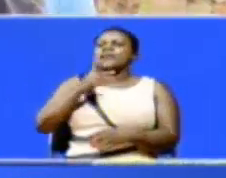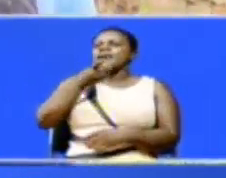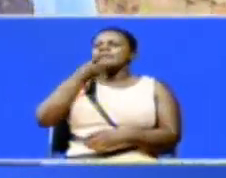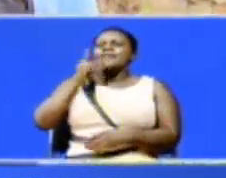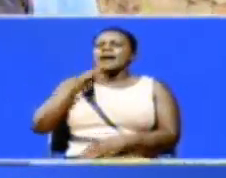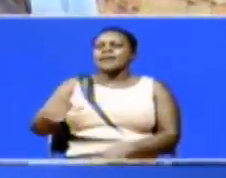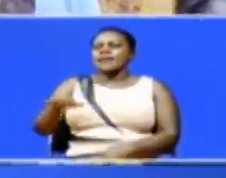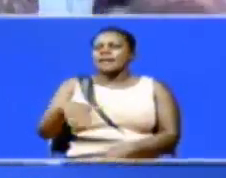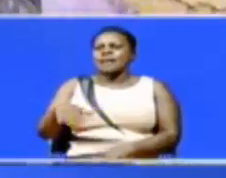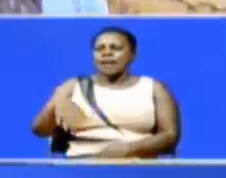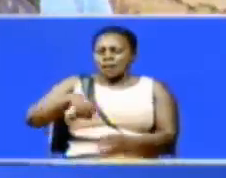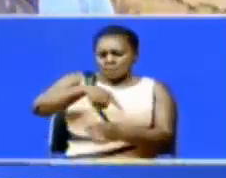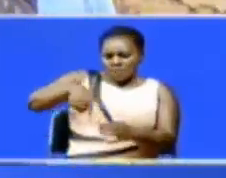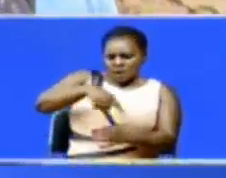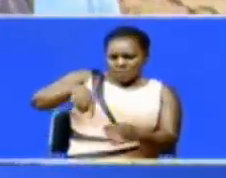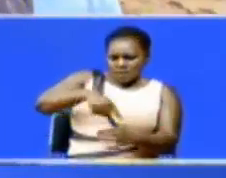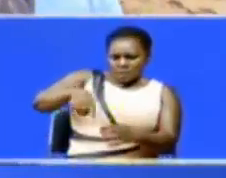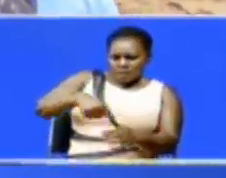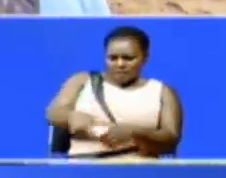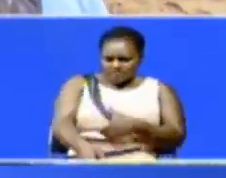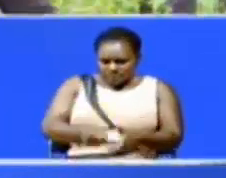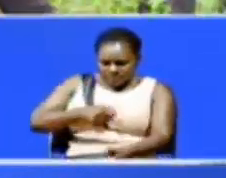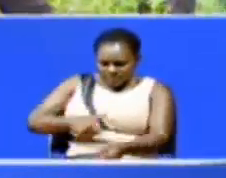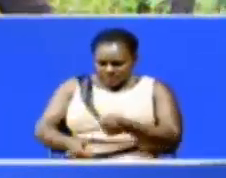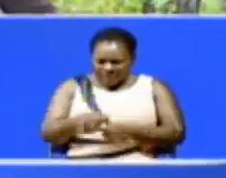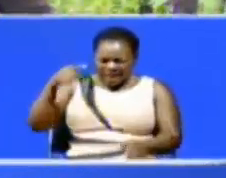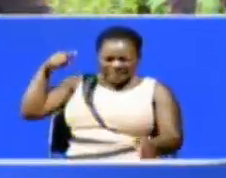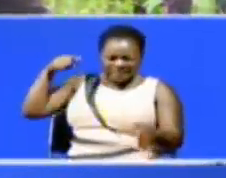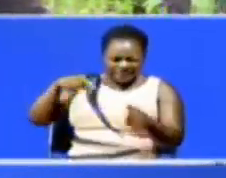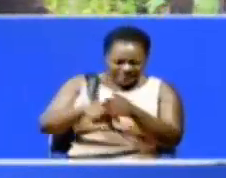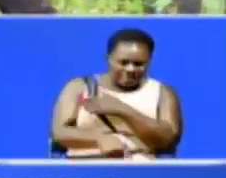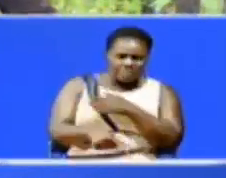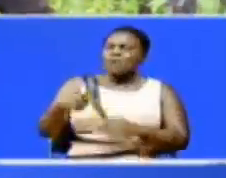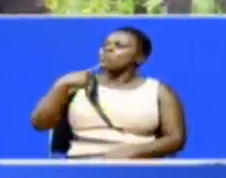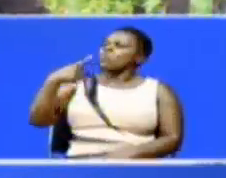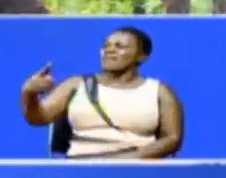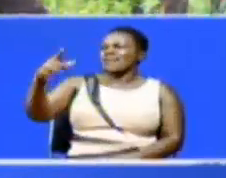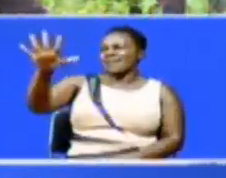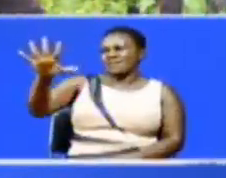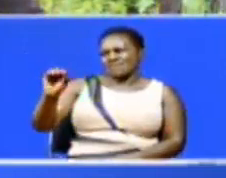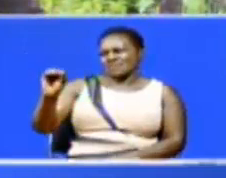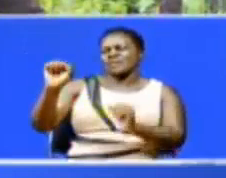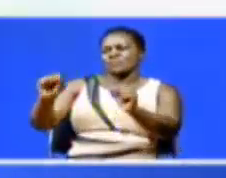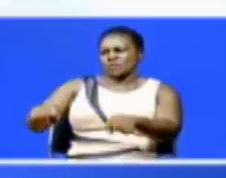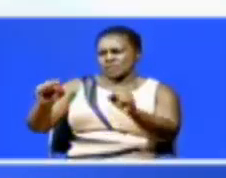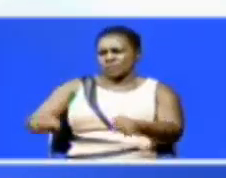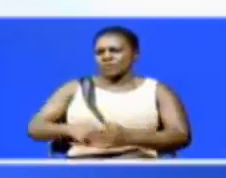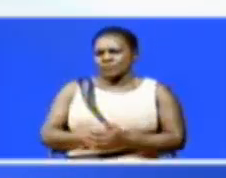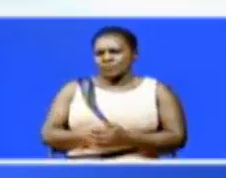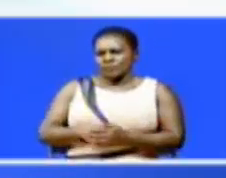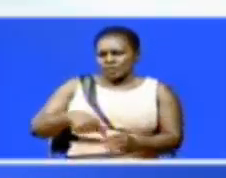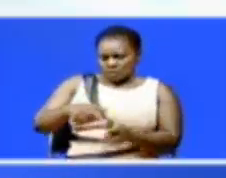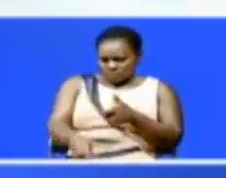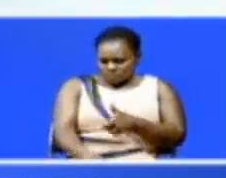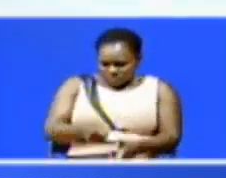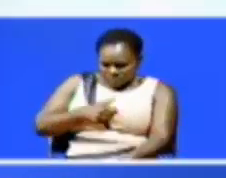kama Machakos, uchimbaji wa visima ufikia kina cha hata mita 150. Kisima hiki